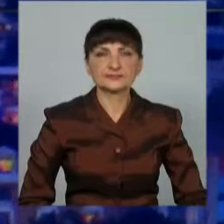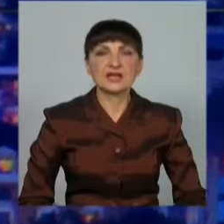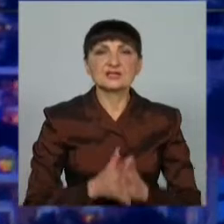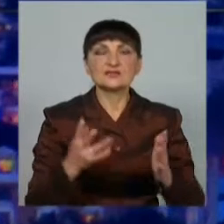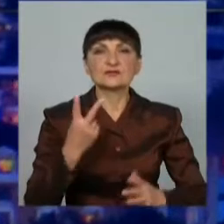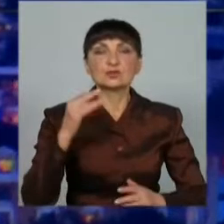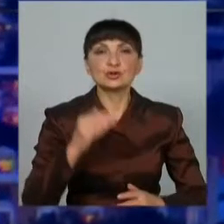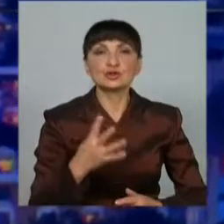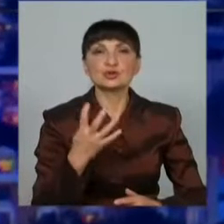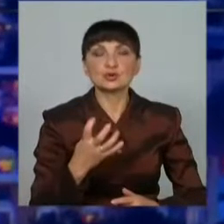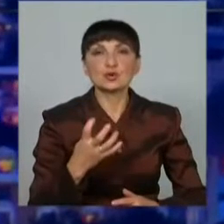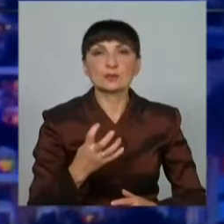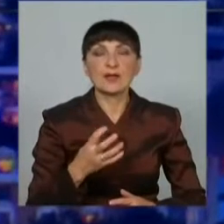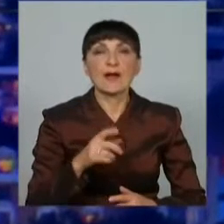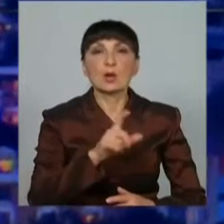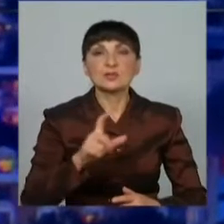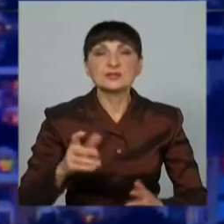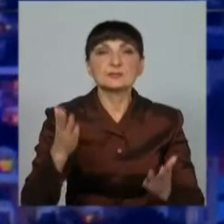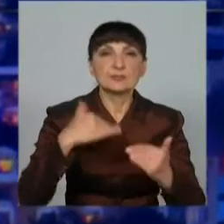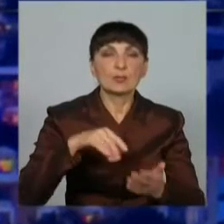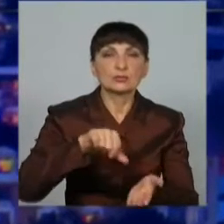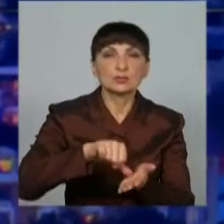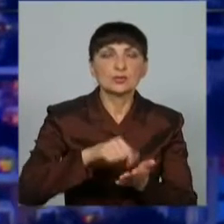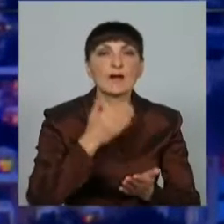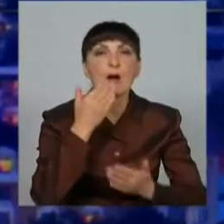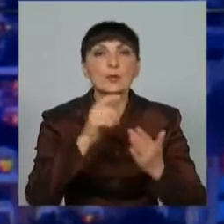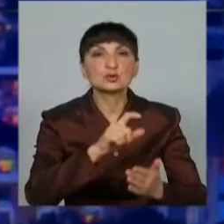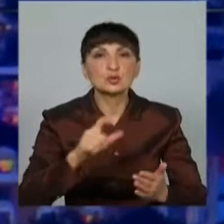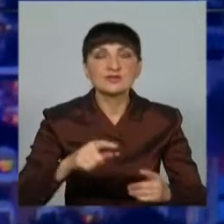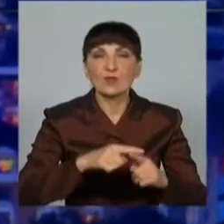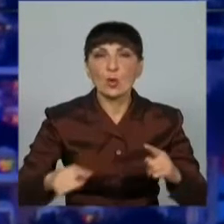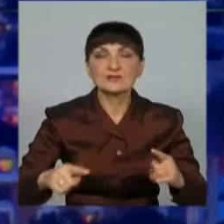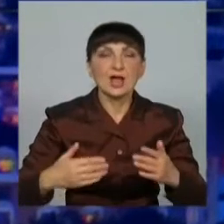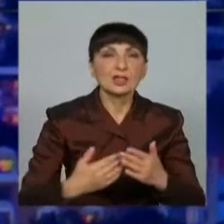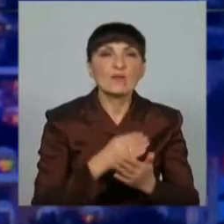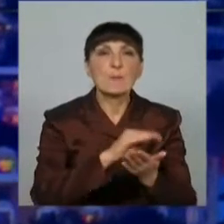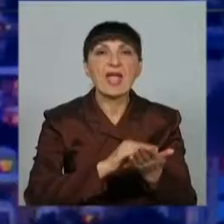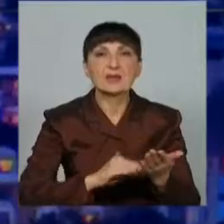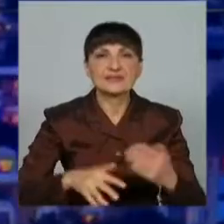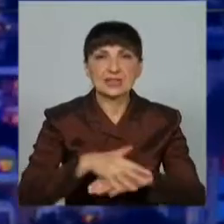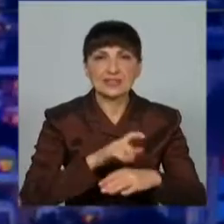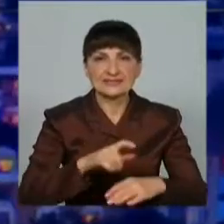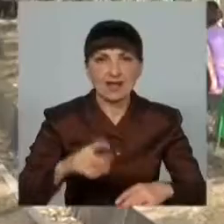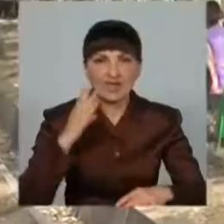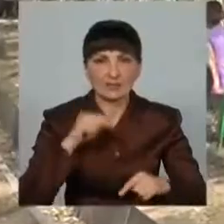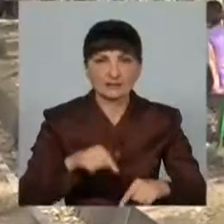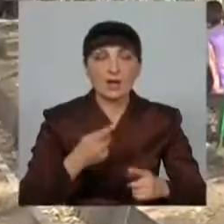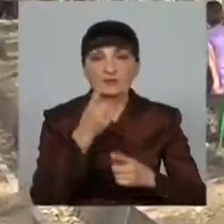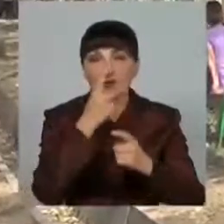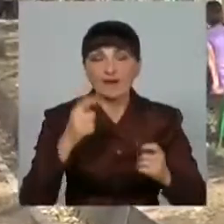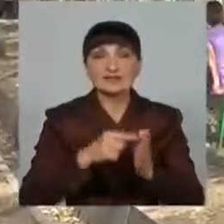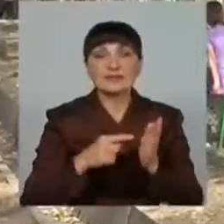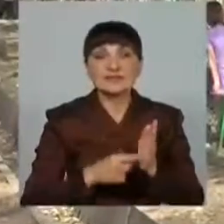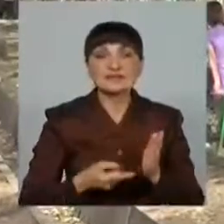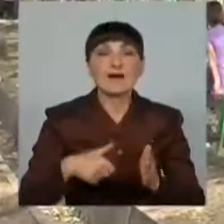Свыше 2400 интервьюеров привлекут к опросу жителей в ходе основного этапа переписи населения в Алматы. Такой информацией поделился